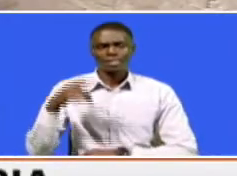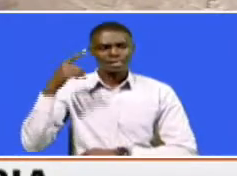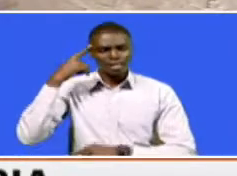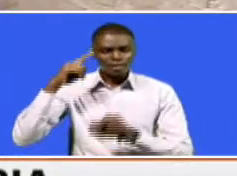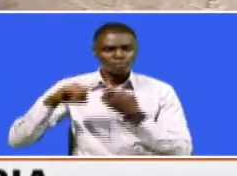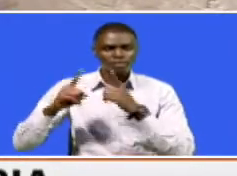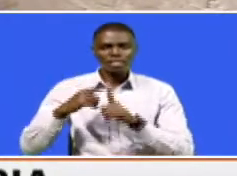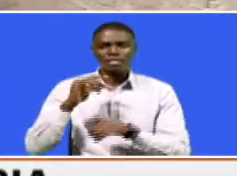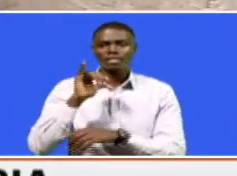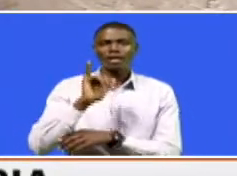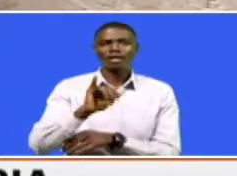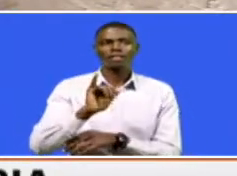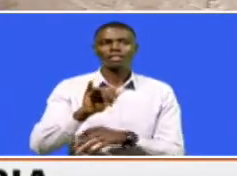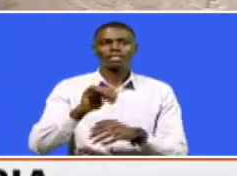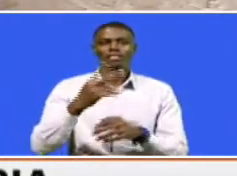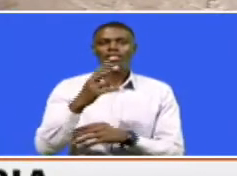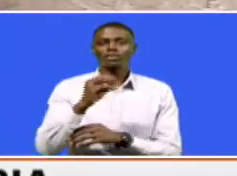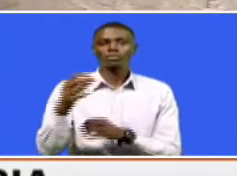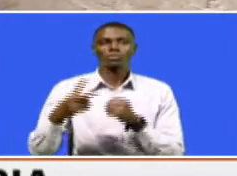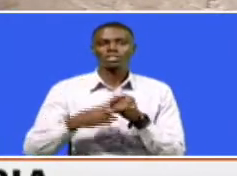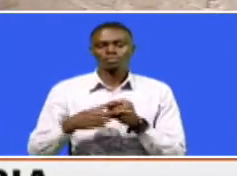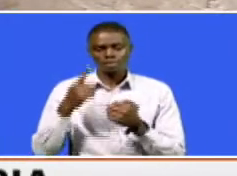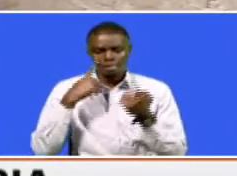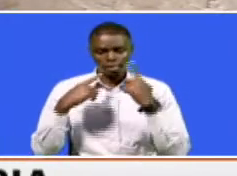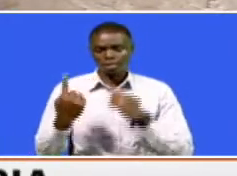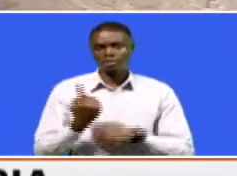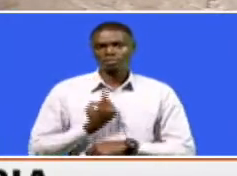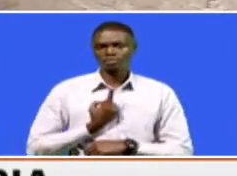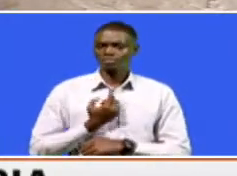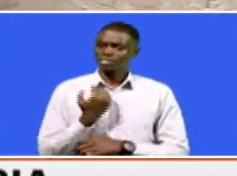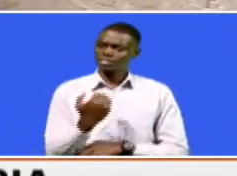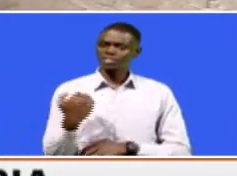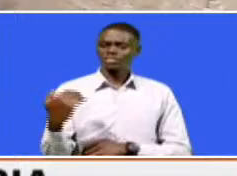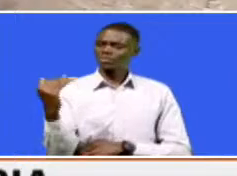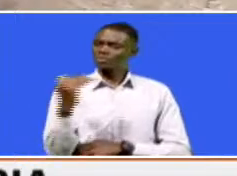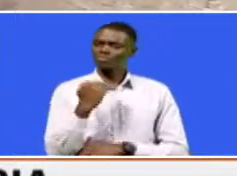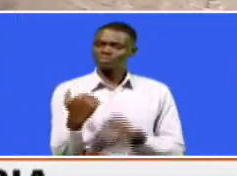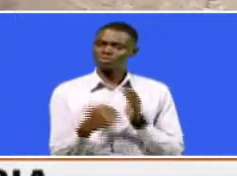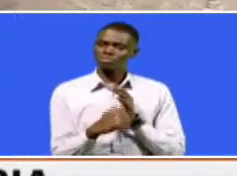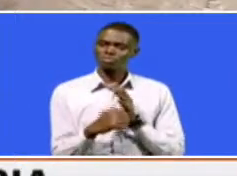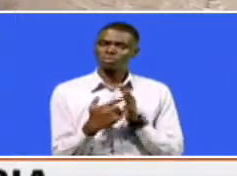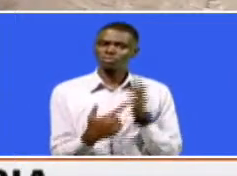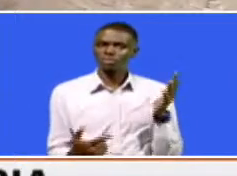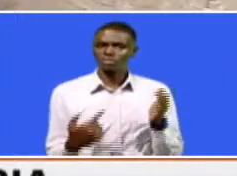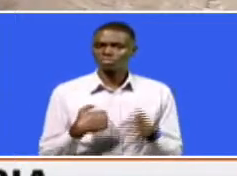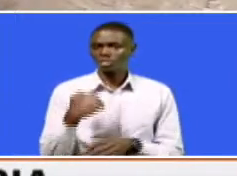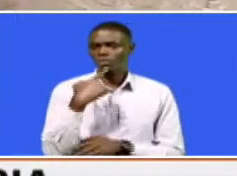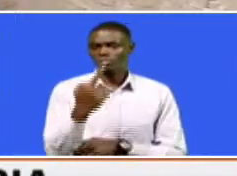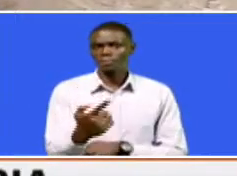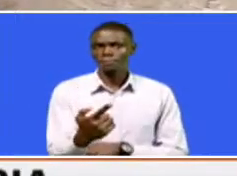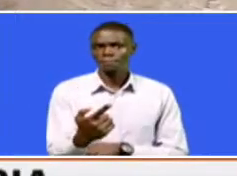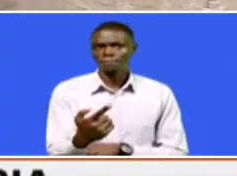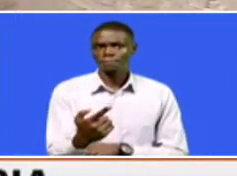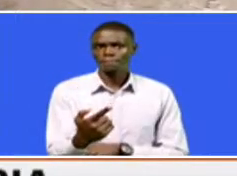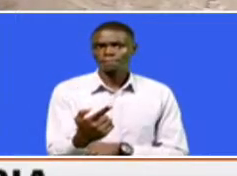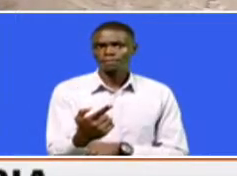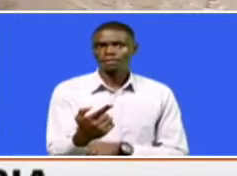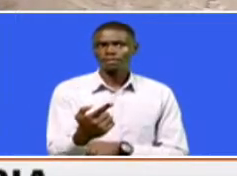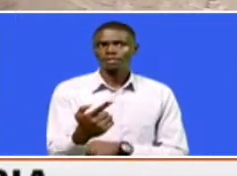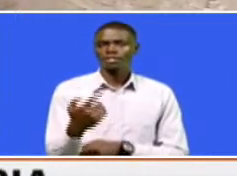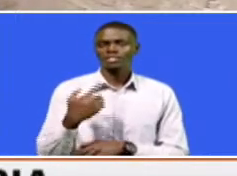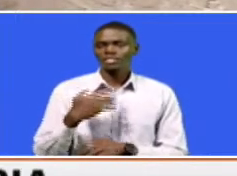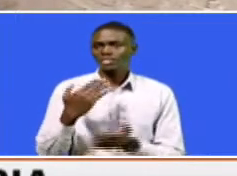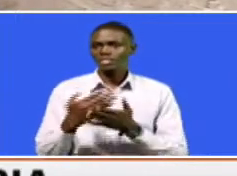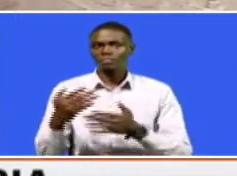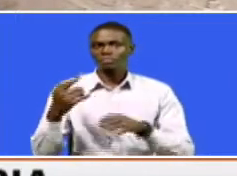nikifikiria hiyo maneno ya 207, nalia peke yangu, watoto wananiuliza ni nini. Nawaambia, saa zingine nawadanganya,